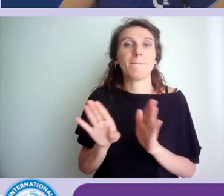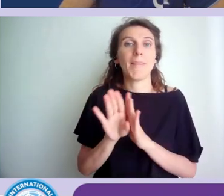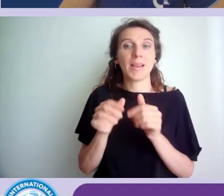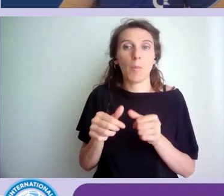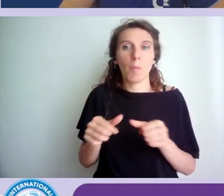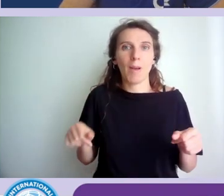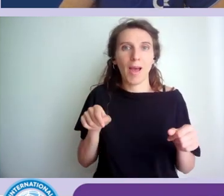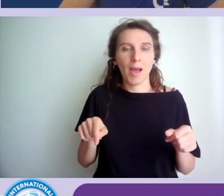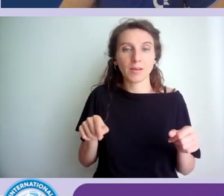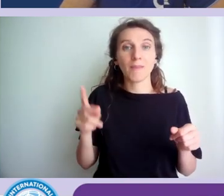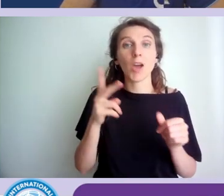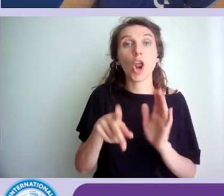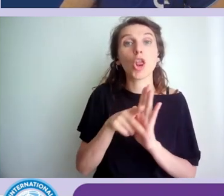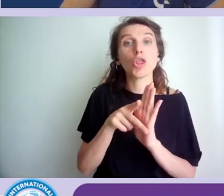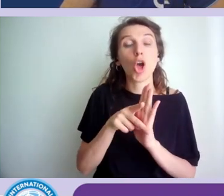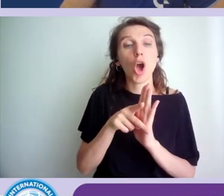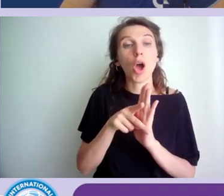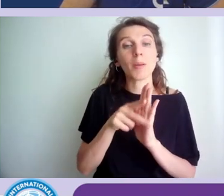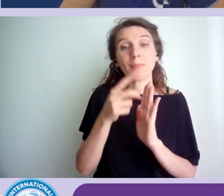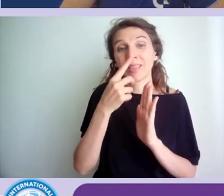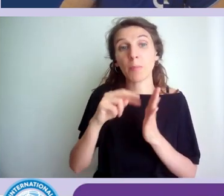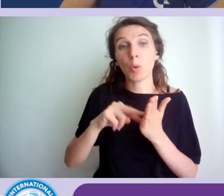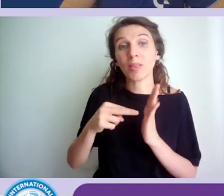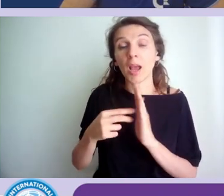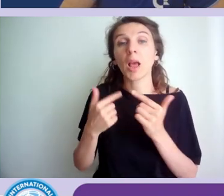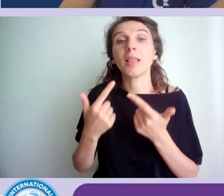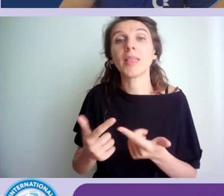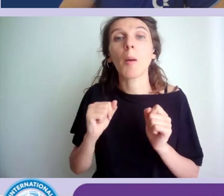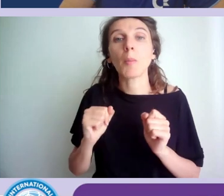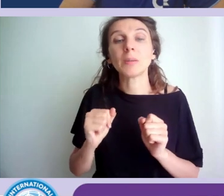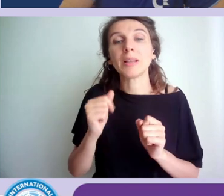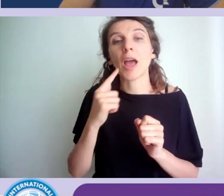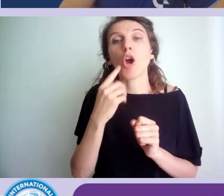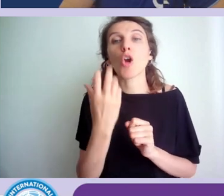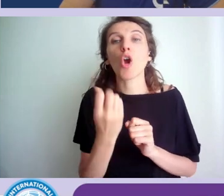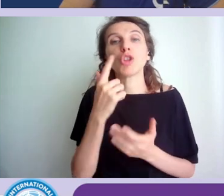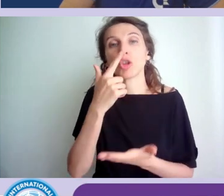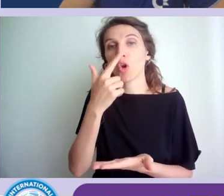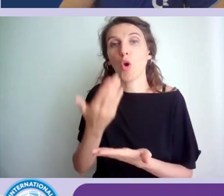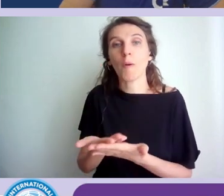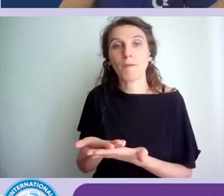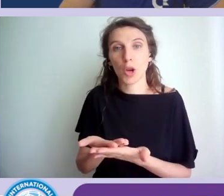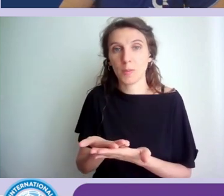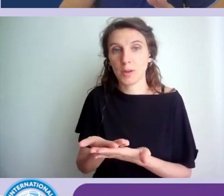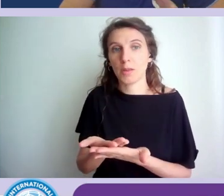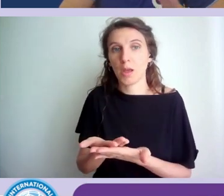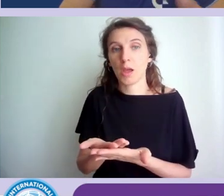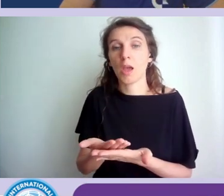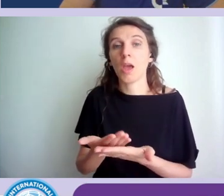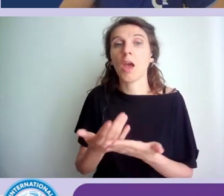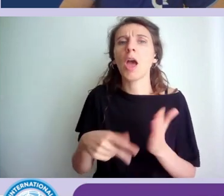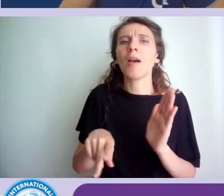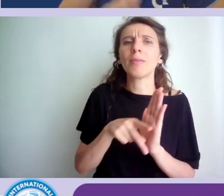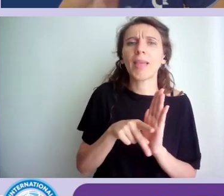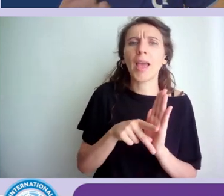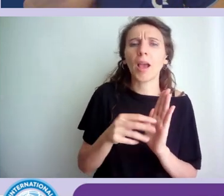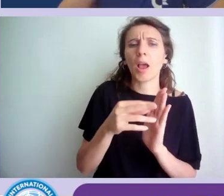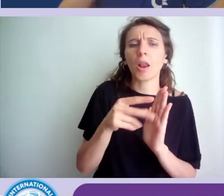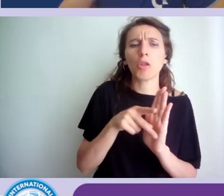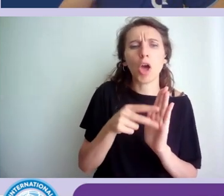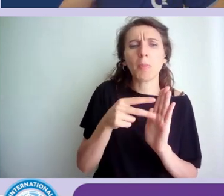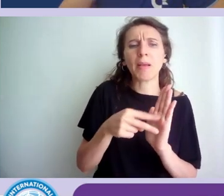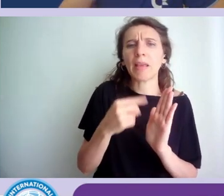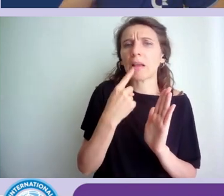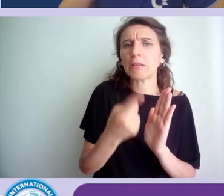base la norma tecnica stabilisce il concetto di conformità per la norma tecnica si è o conformi o